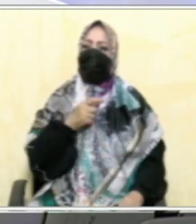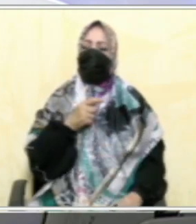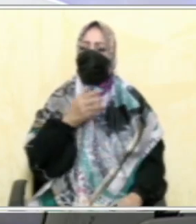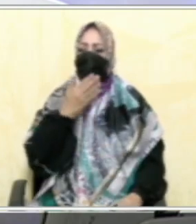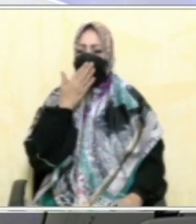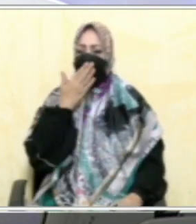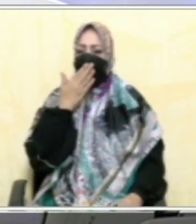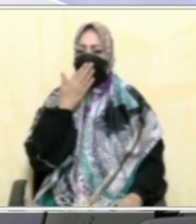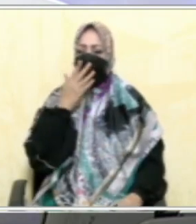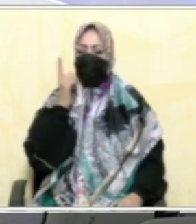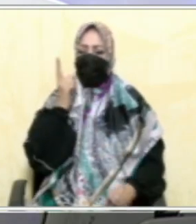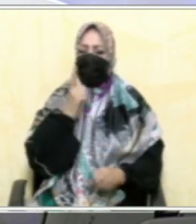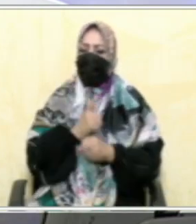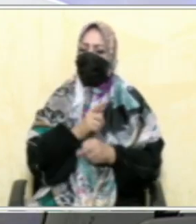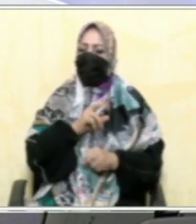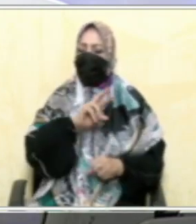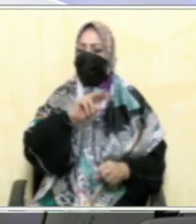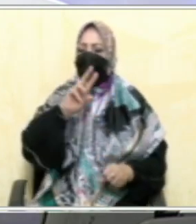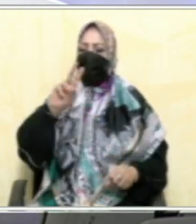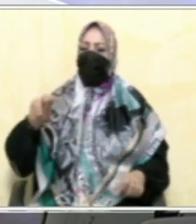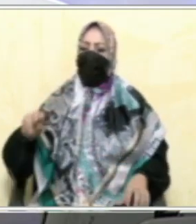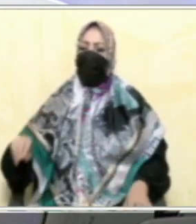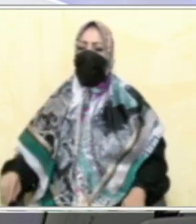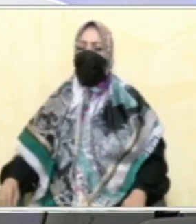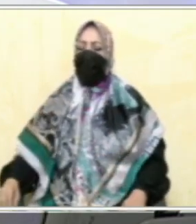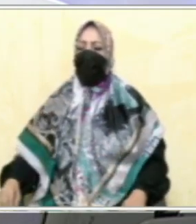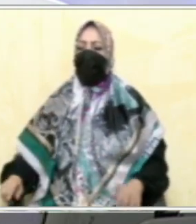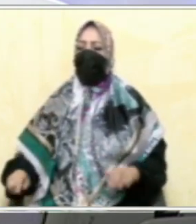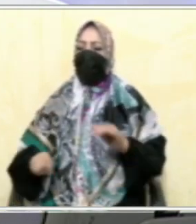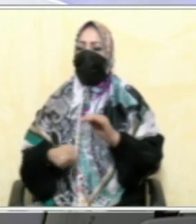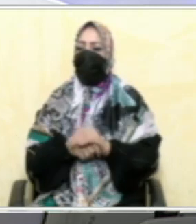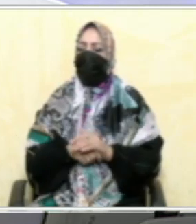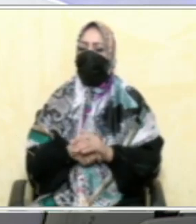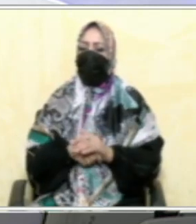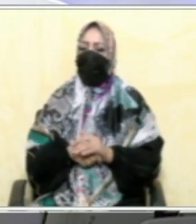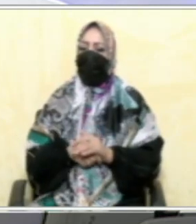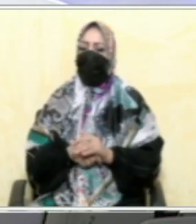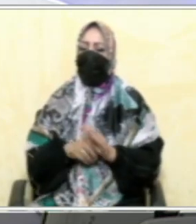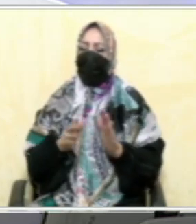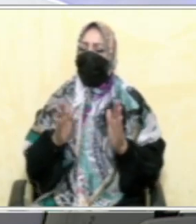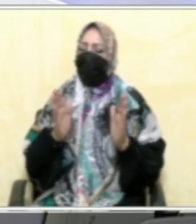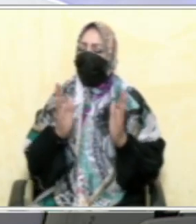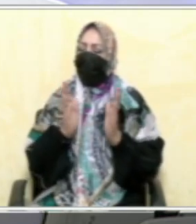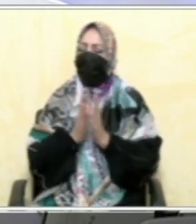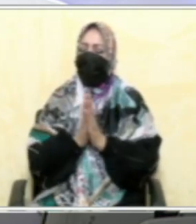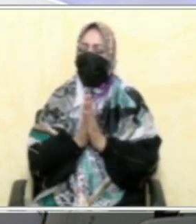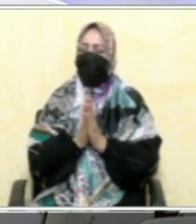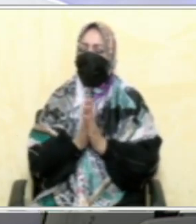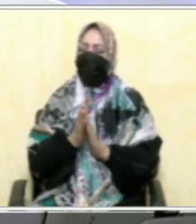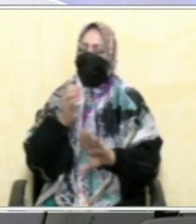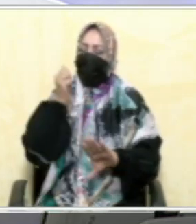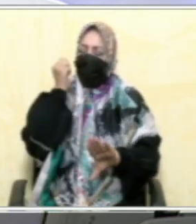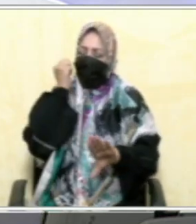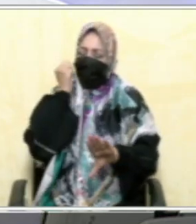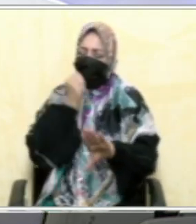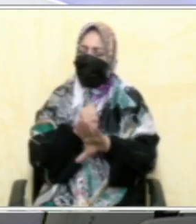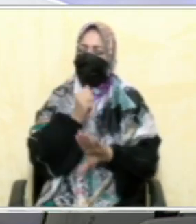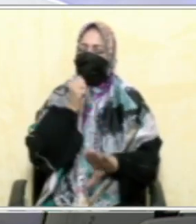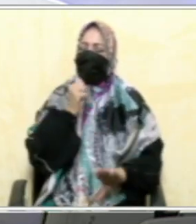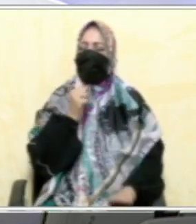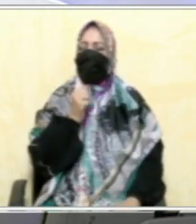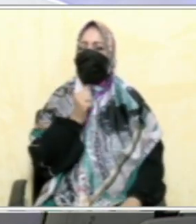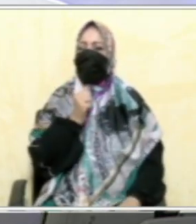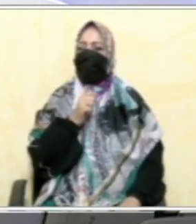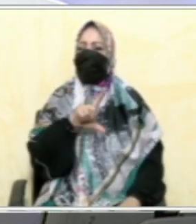يعني خيانة ما فوقها خيانة. طالب متفوق يطلع يعني يجيب في الامتحان